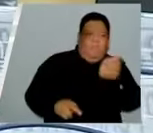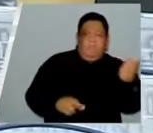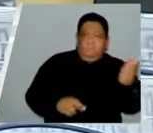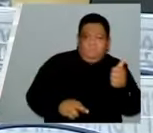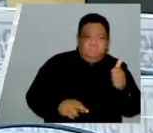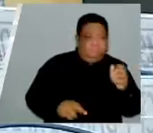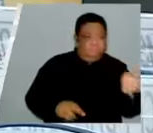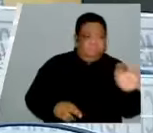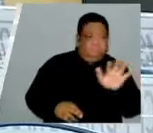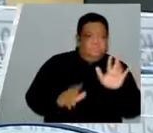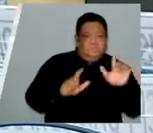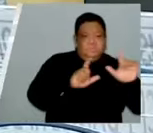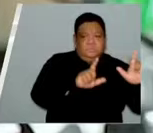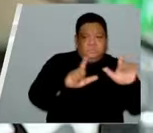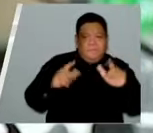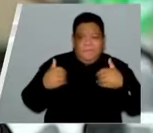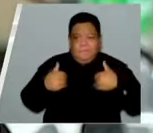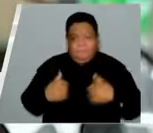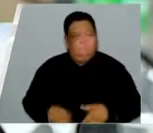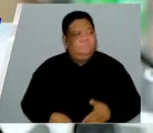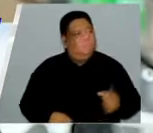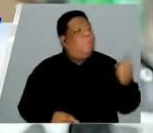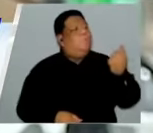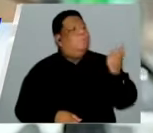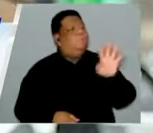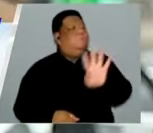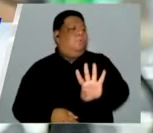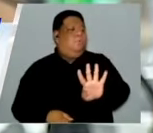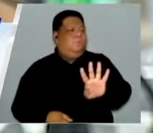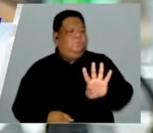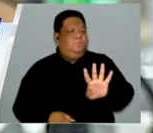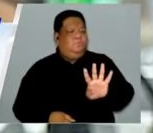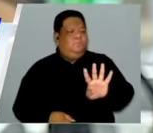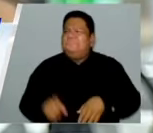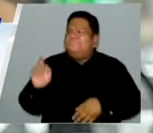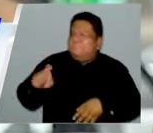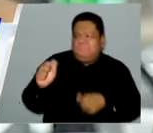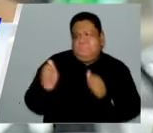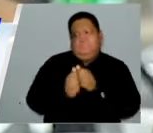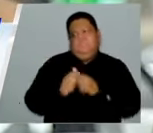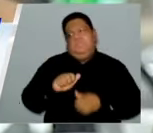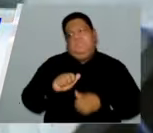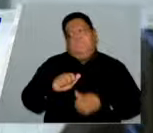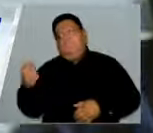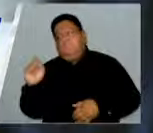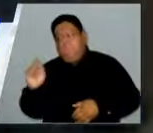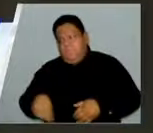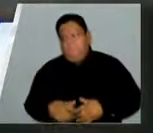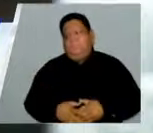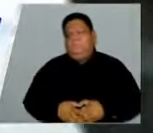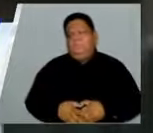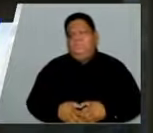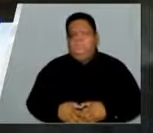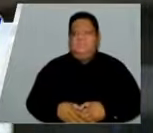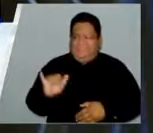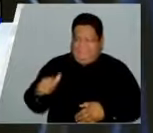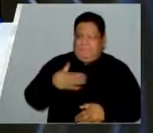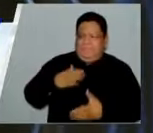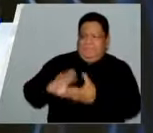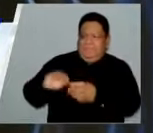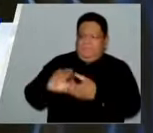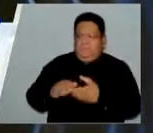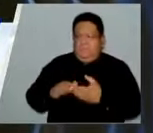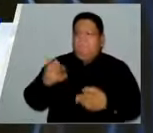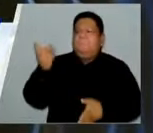suspects? Bale, apat lang po, sir. Dapat, sir, may mga kasamang iba. Ayun, yun ang sinasabi ko. At hindi natin nagawa yon. At